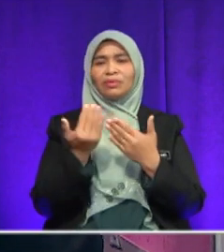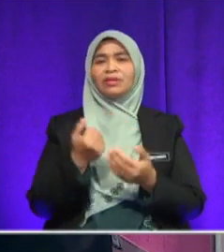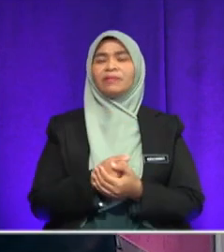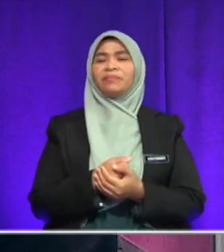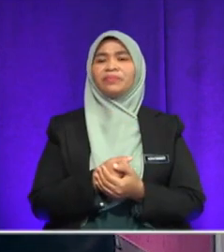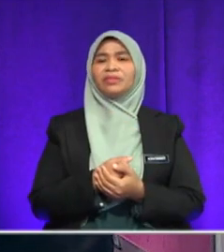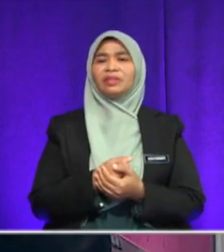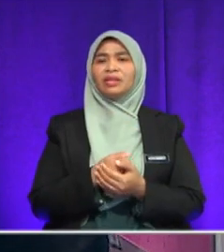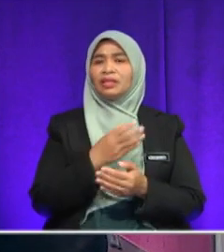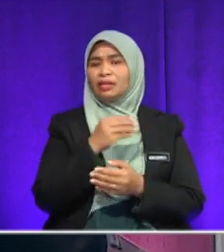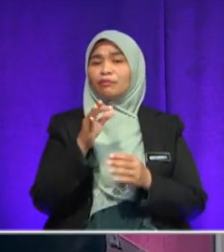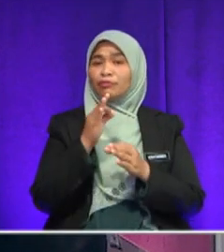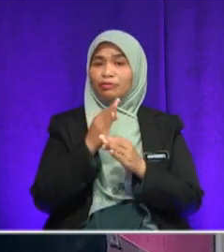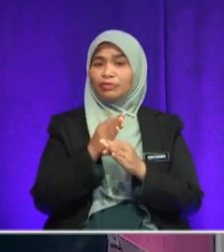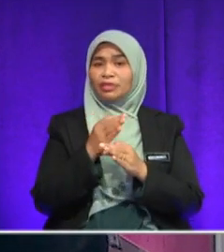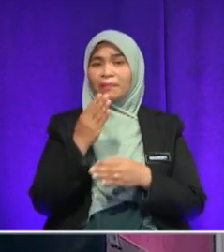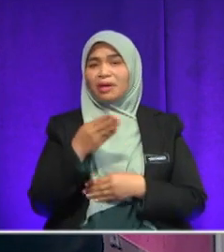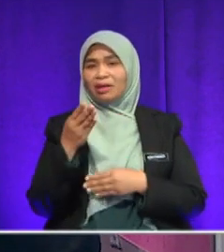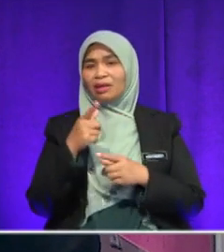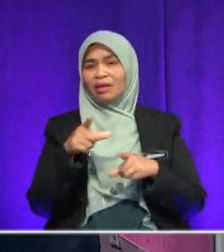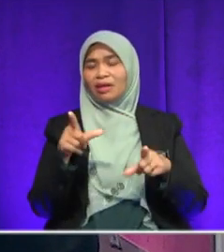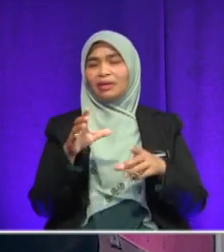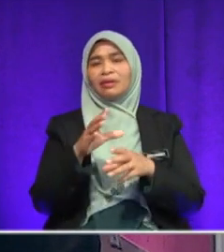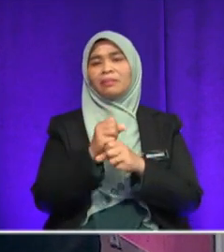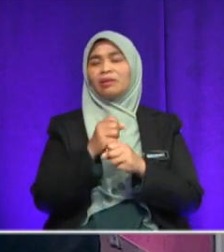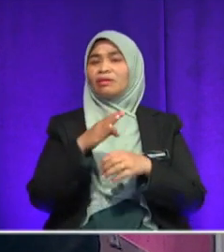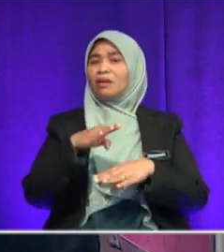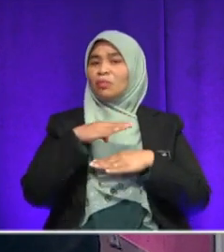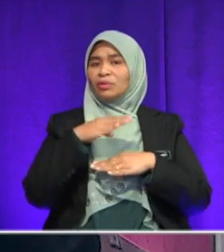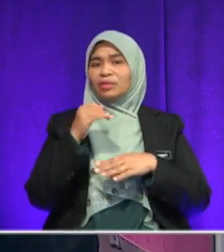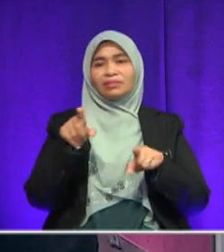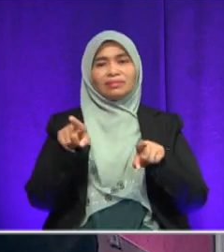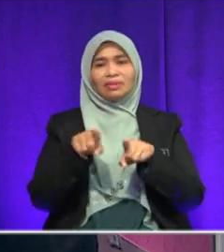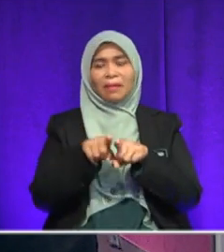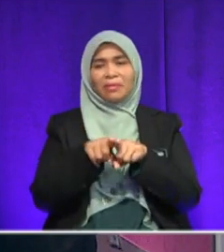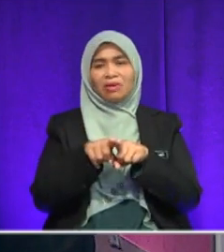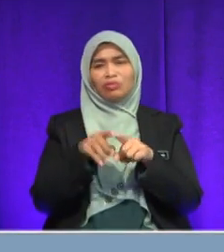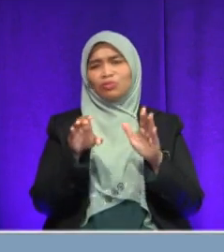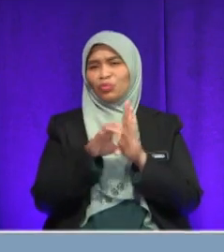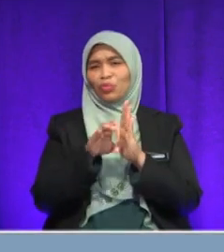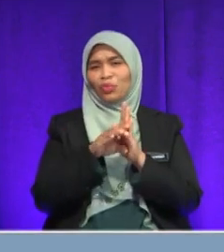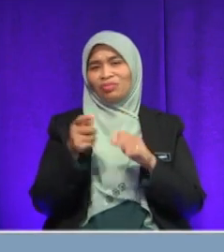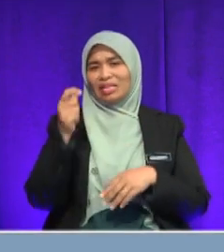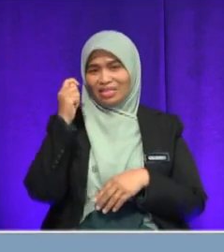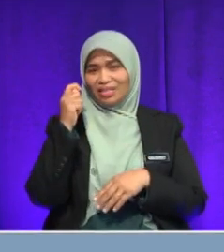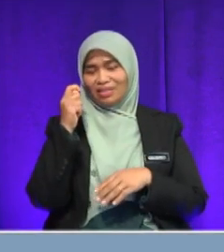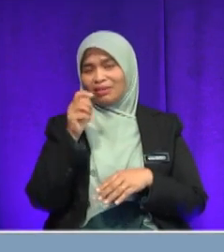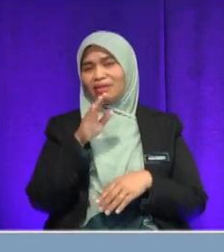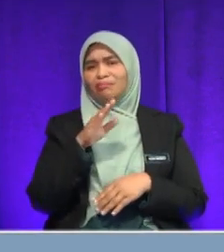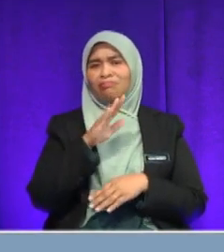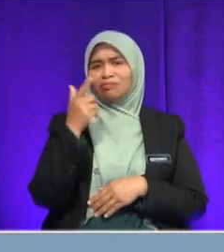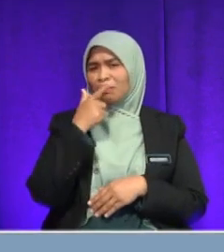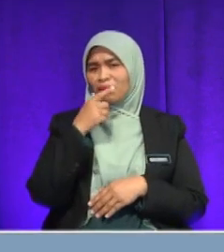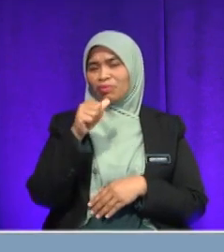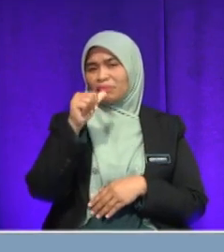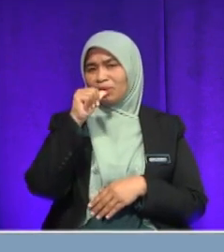untuk mendapatkan kepuasan yang sama. Sebagai contoh tadi saya, cikgu dah bagi tahu kalau kita tak minum kopi, kita masih boleh minum teh